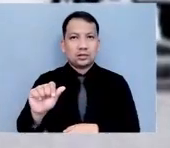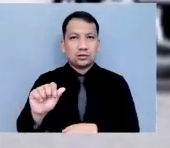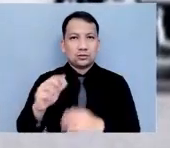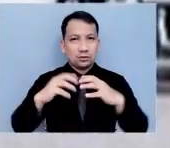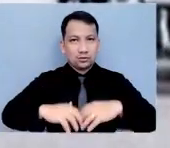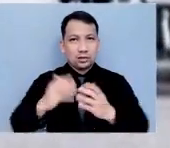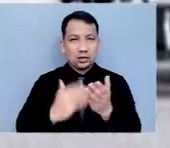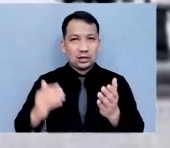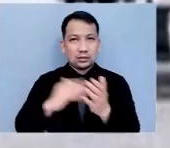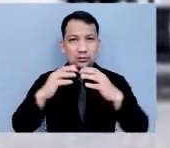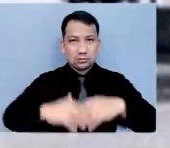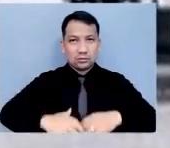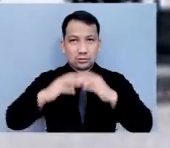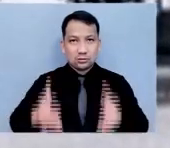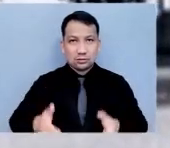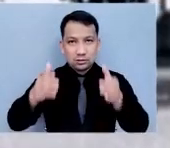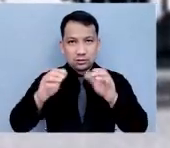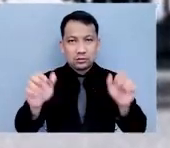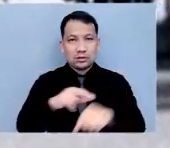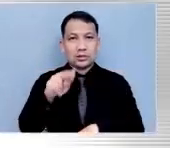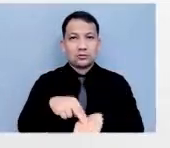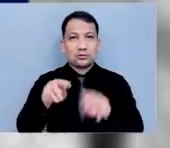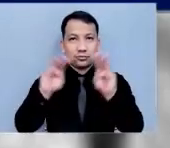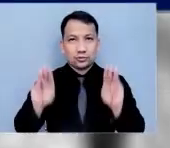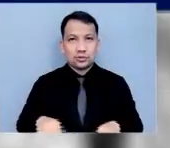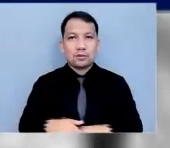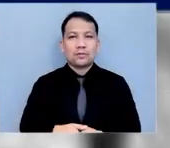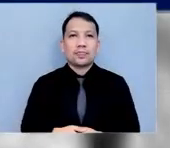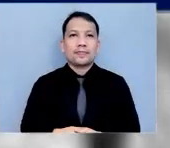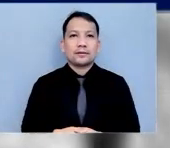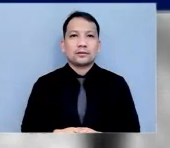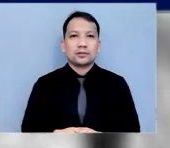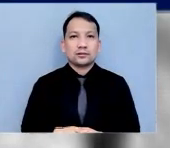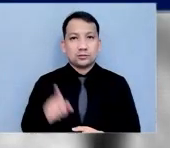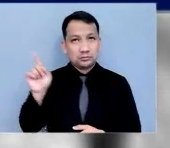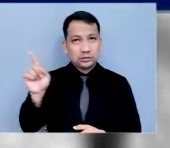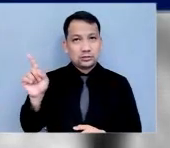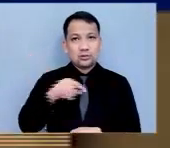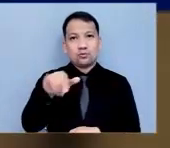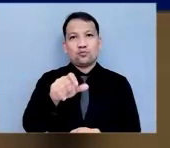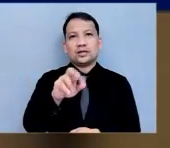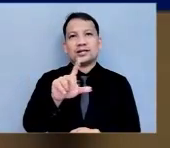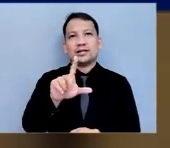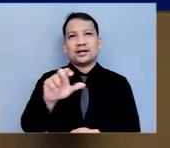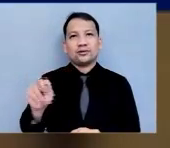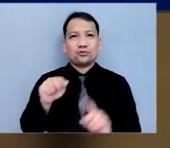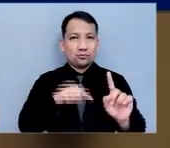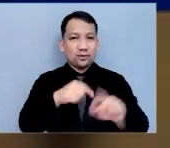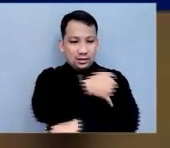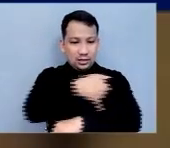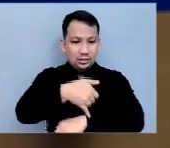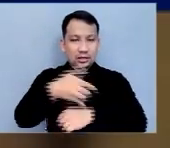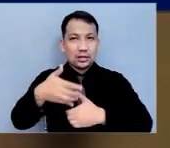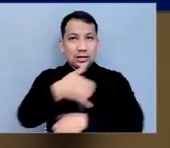ang legislative building na ngayon ay ang National Museum. Disenyo ito ni Juan Arellano, isa sa mga arkitekto na